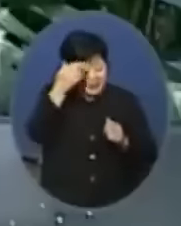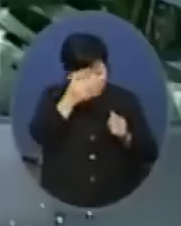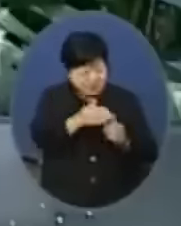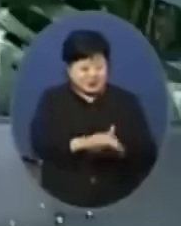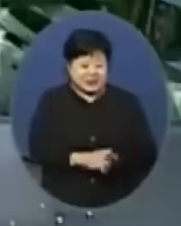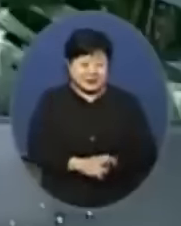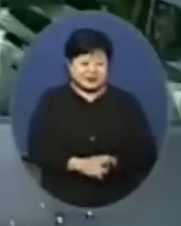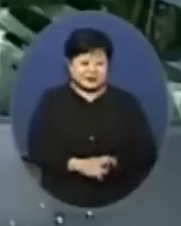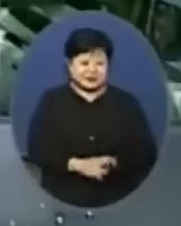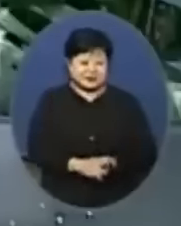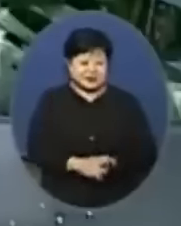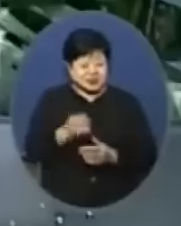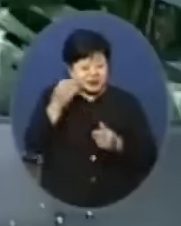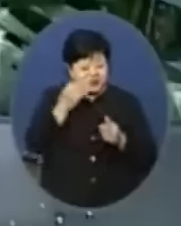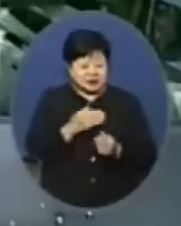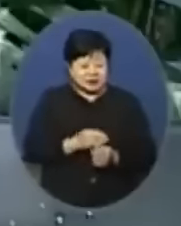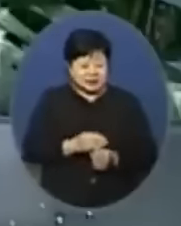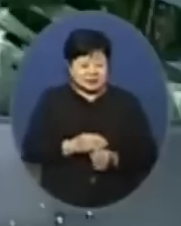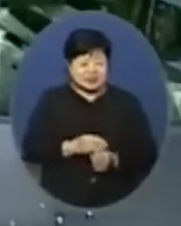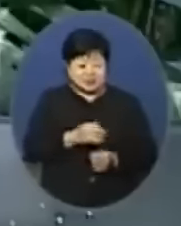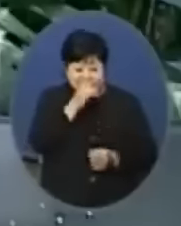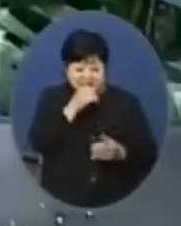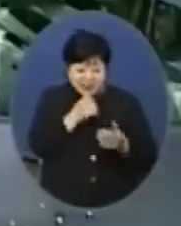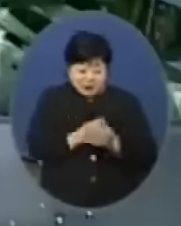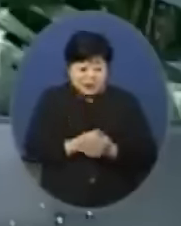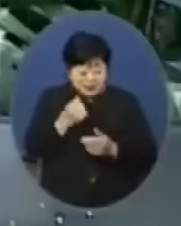것입니다. 성령 보혜사가 있으므로